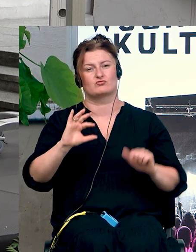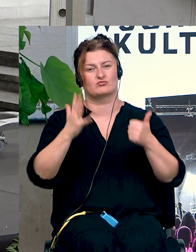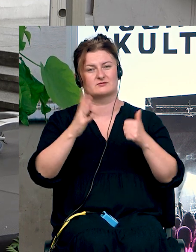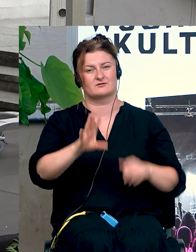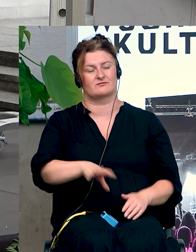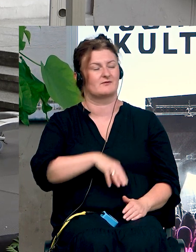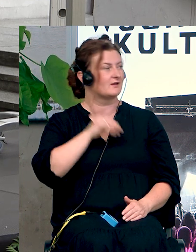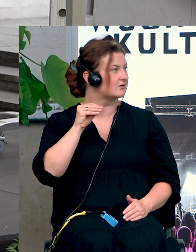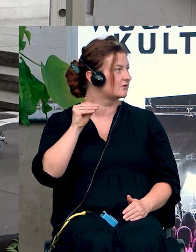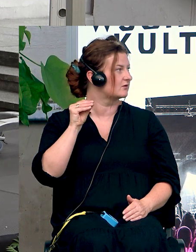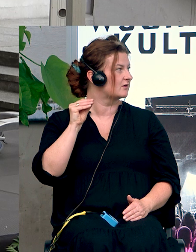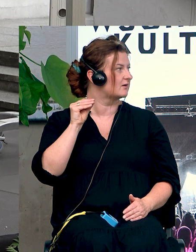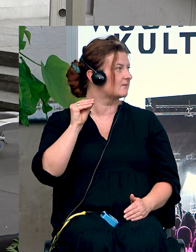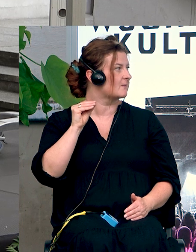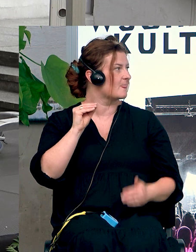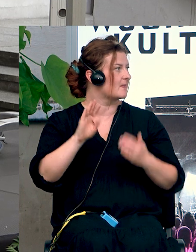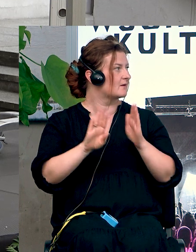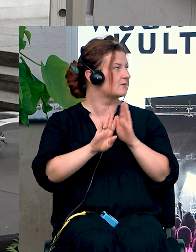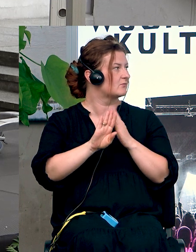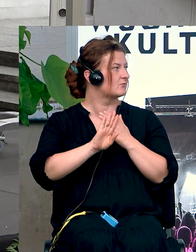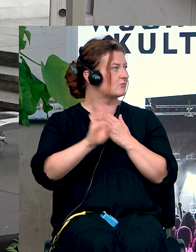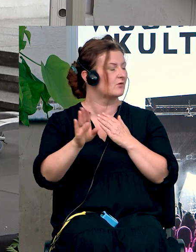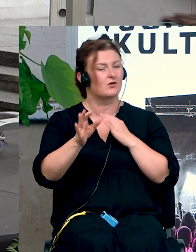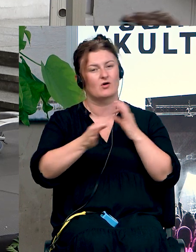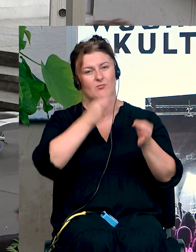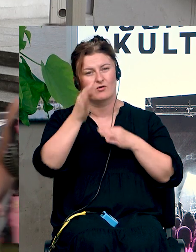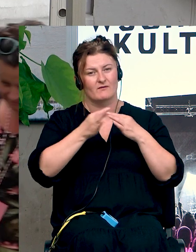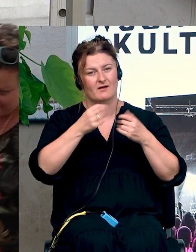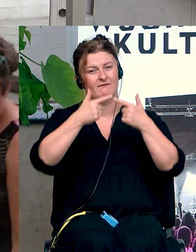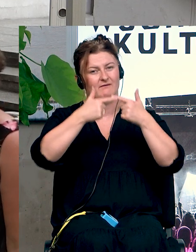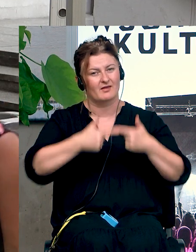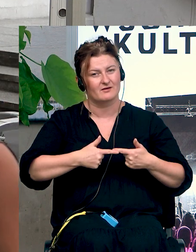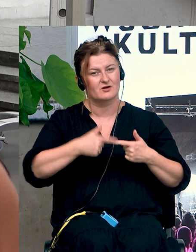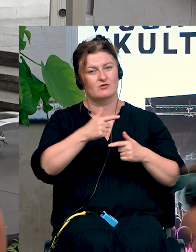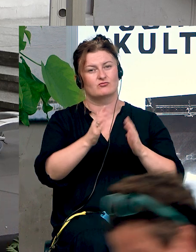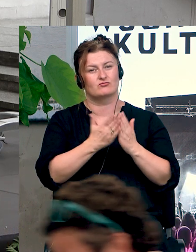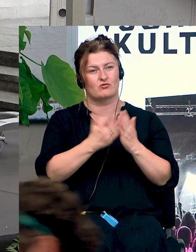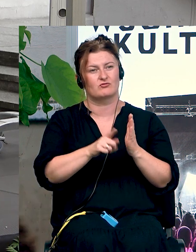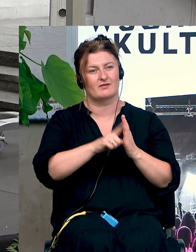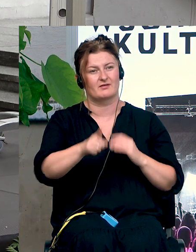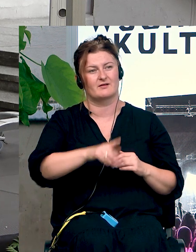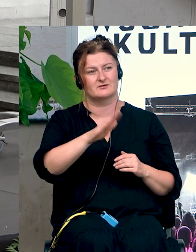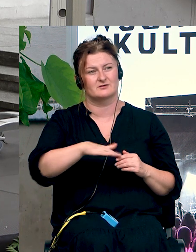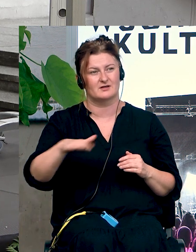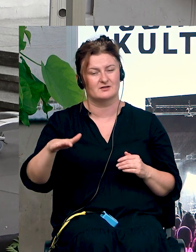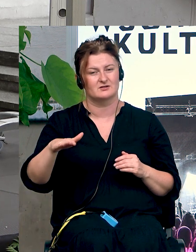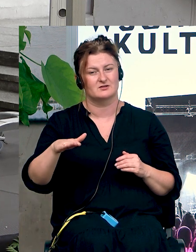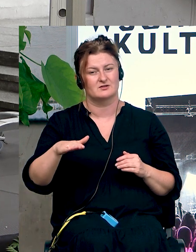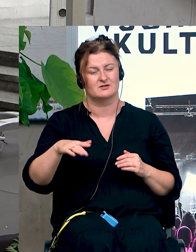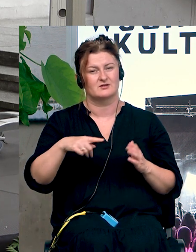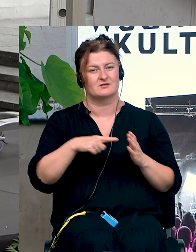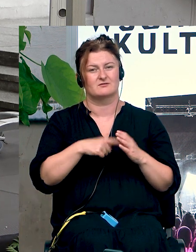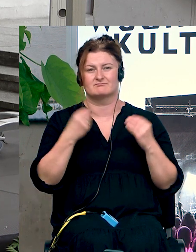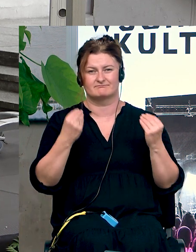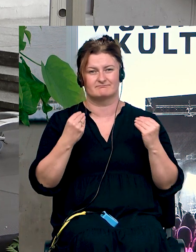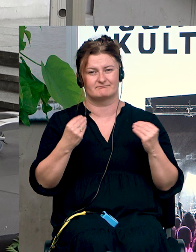święto. Po opowiadaniach, powieściach i wierszach książka dla dzieci, choć jak każda